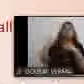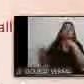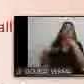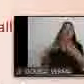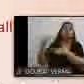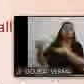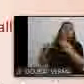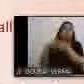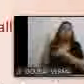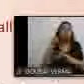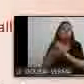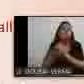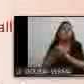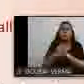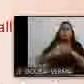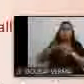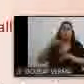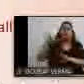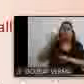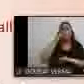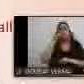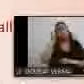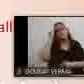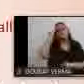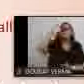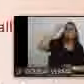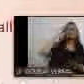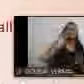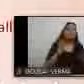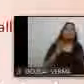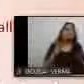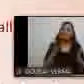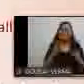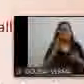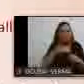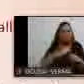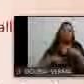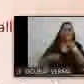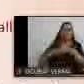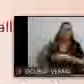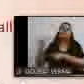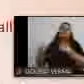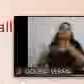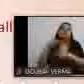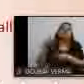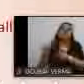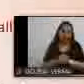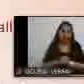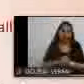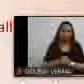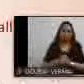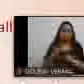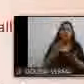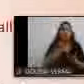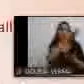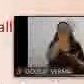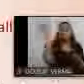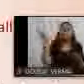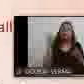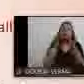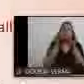है. सो दैट इज व्हाई वी विल सी सम स्लाइड्स हाउ सिंपल थिंग्स, हाउ सम ऑफ द